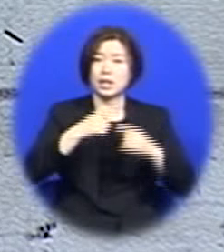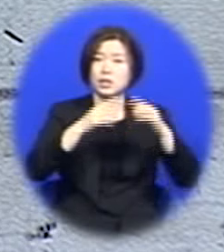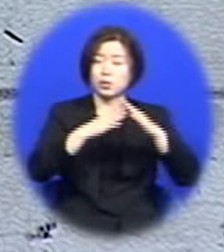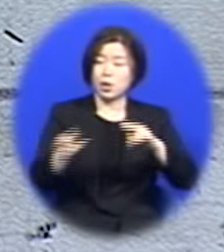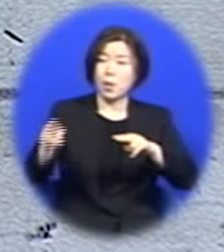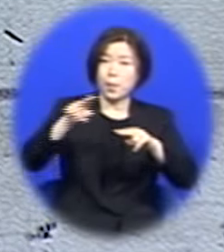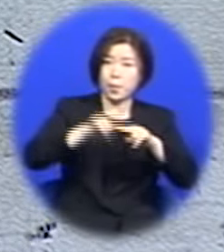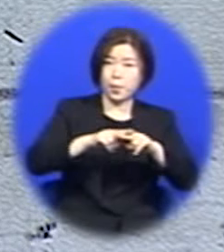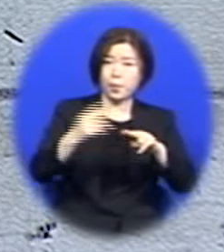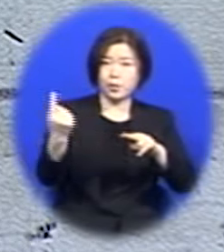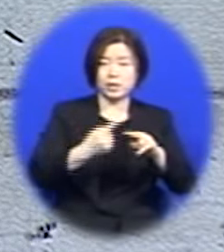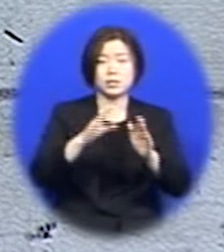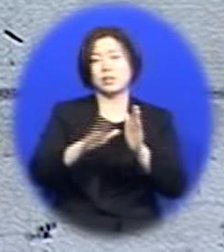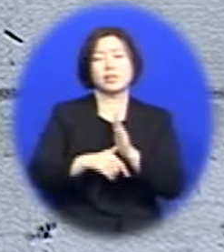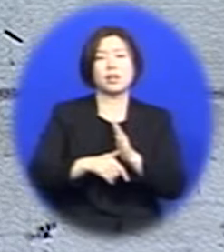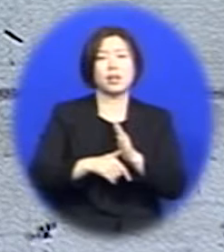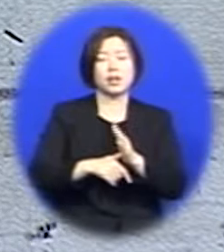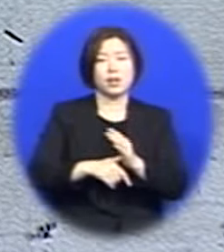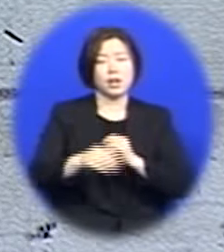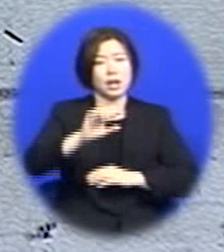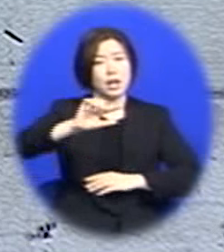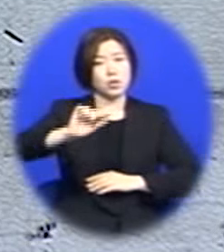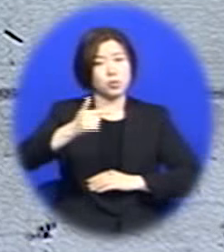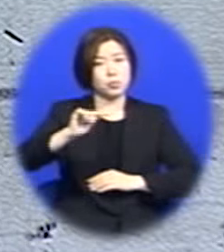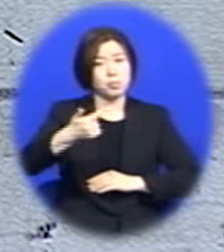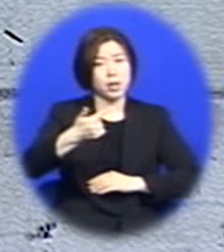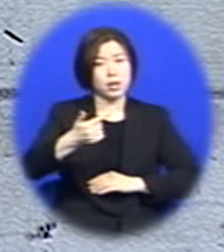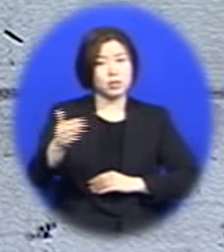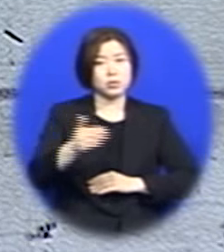때 한 600여 명 정도